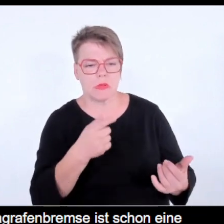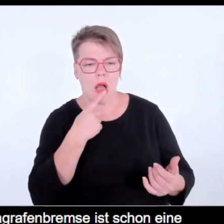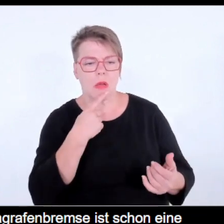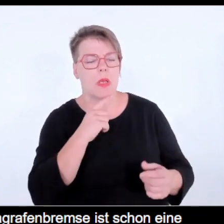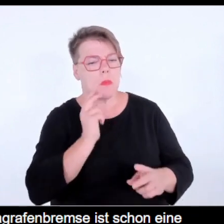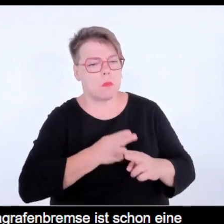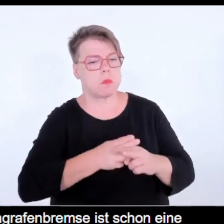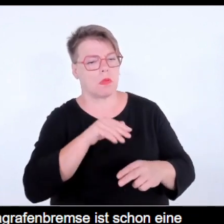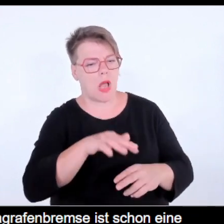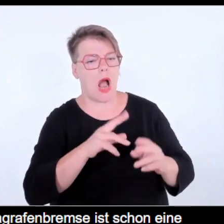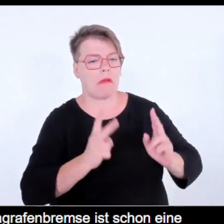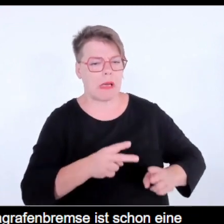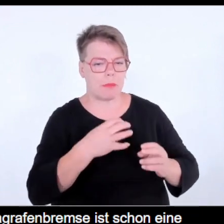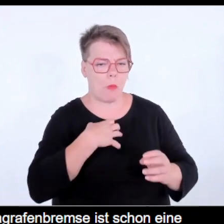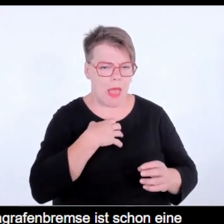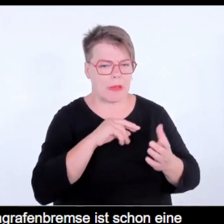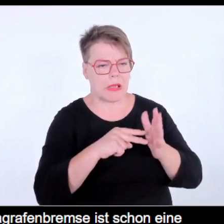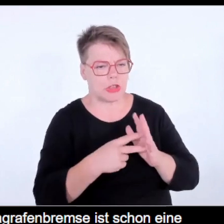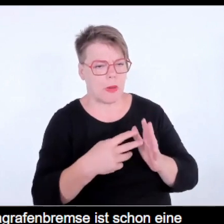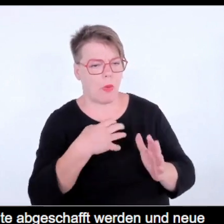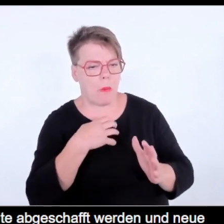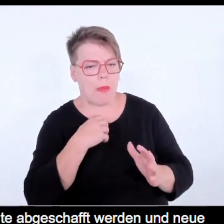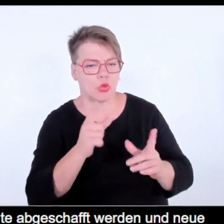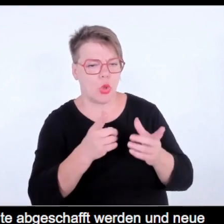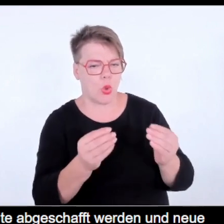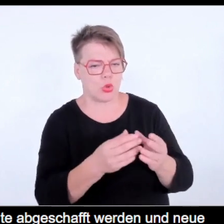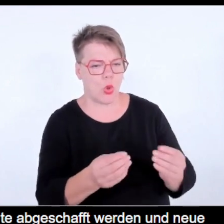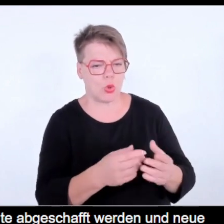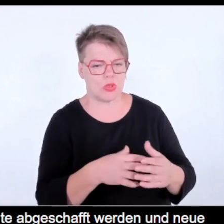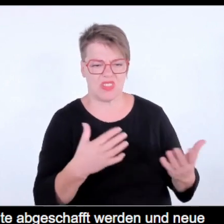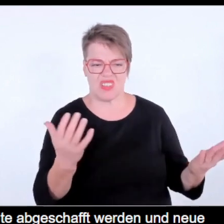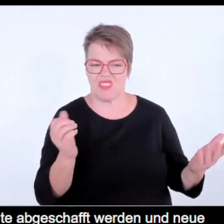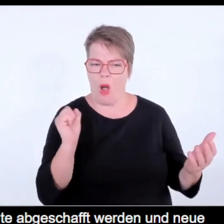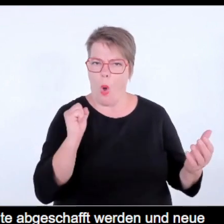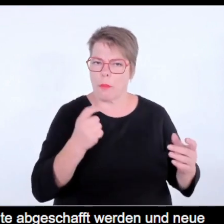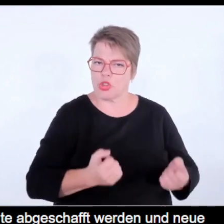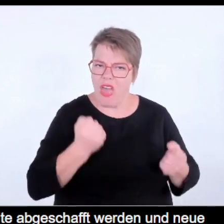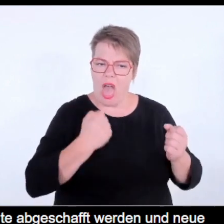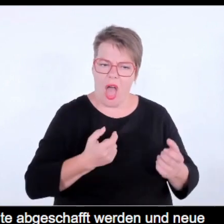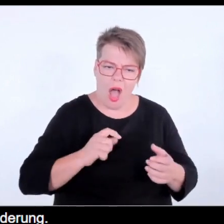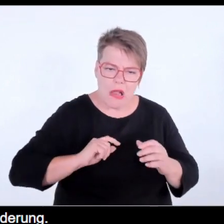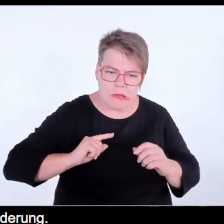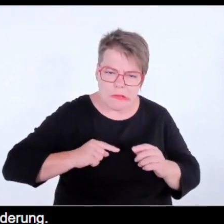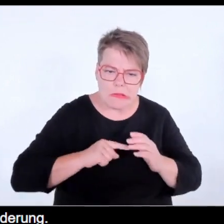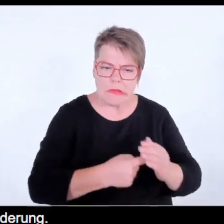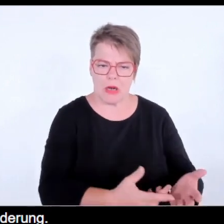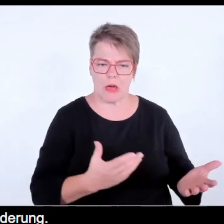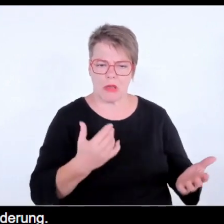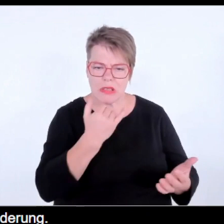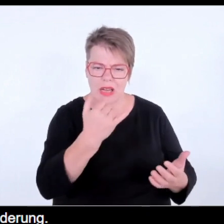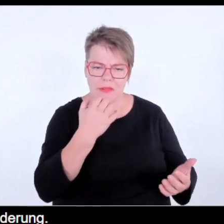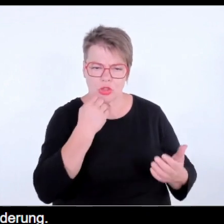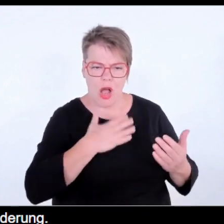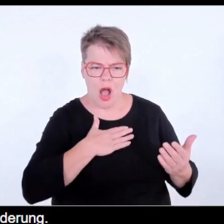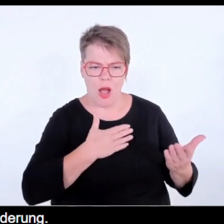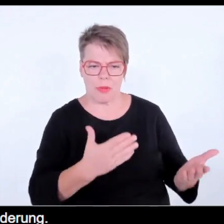Ich meine, das grundlegende Problem ist, dass bei uns in der Bürokratie die einzelnen Ebenen so ineinandergreifen, dass da so ein Schachtelkonzept rauskommt. Das ist das Problem. Das heißt, du